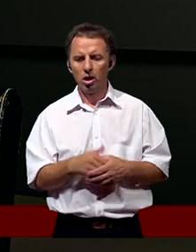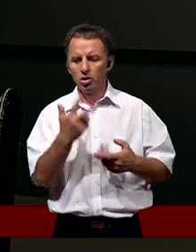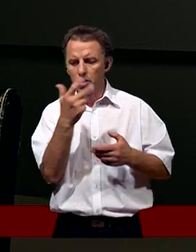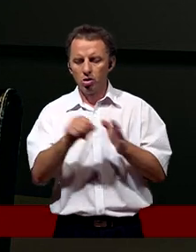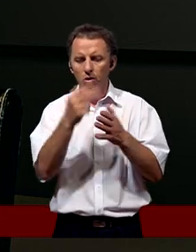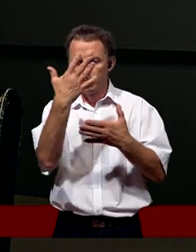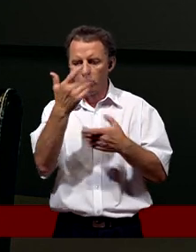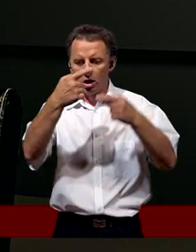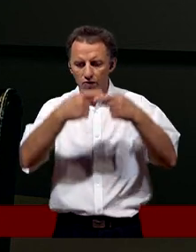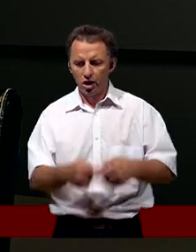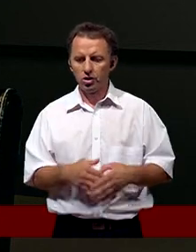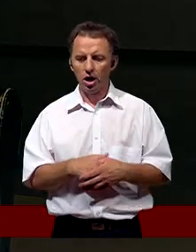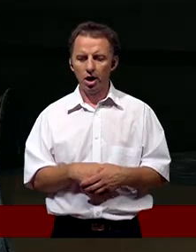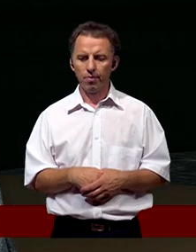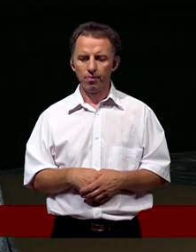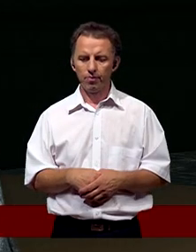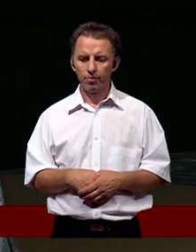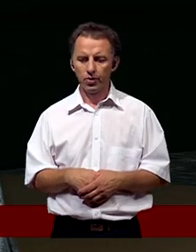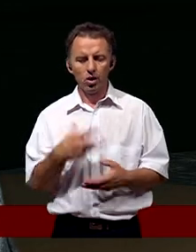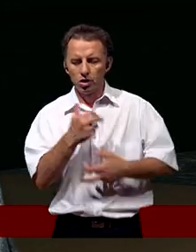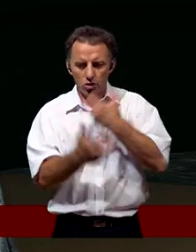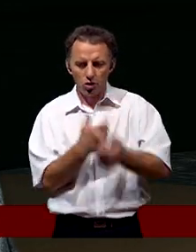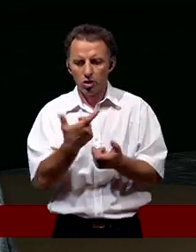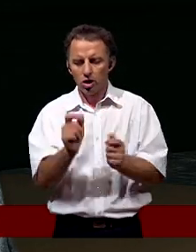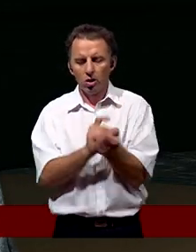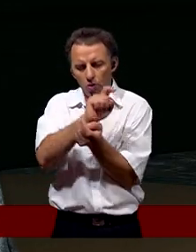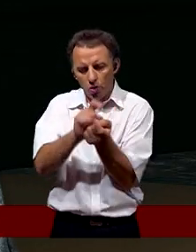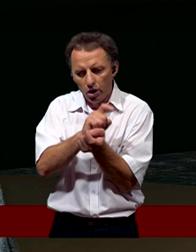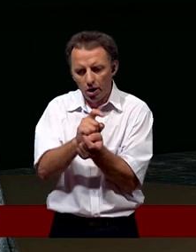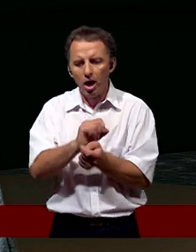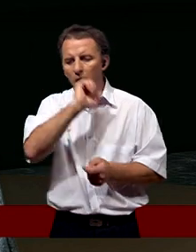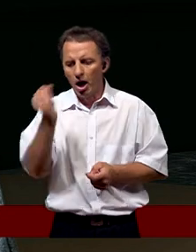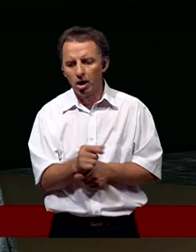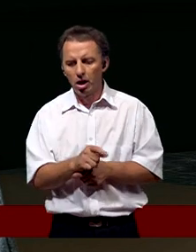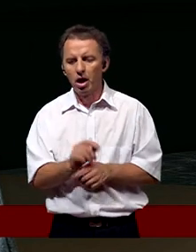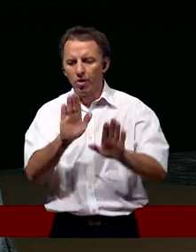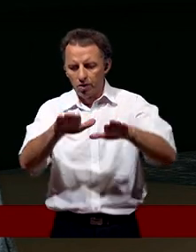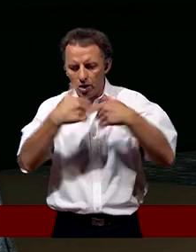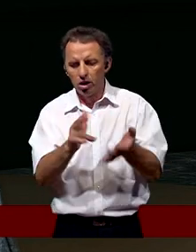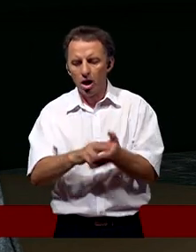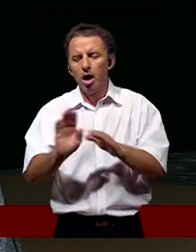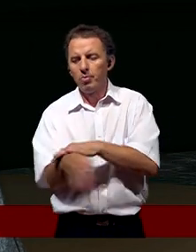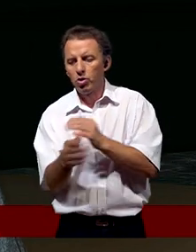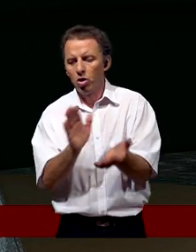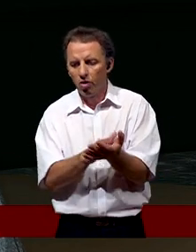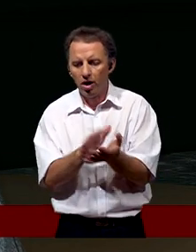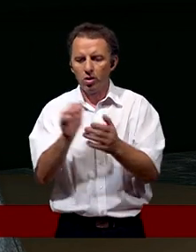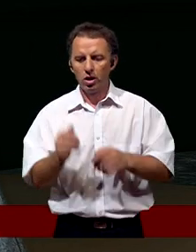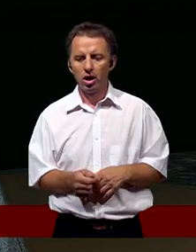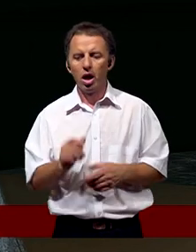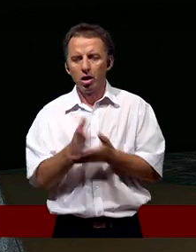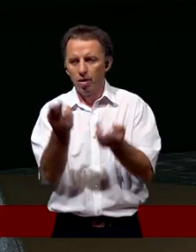od 3 do 5 wersetu. I nie czyńcie nic z kłótliwości, ani przez wzgląd na próżną